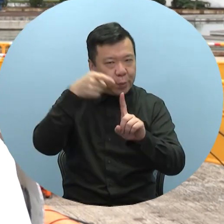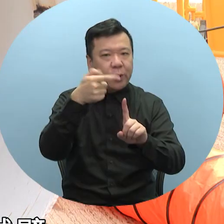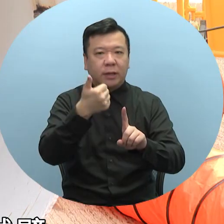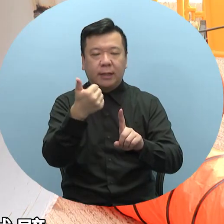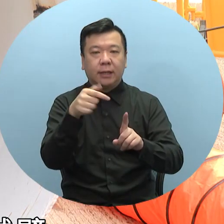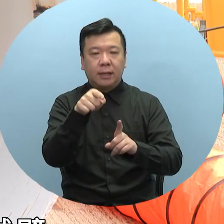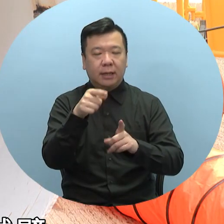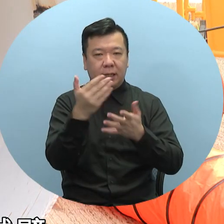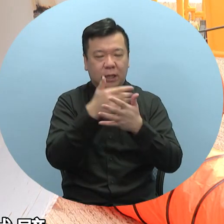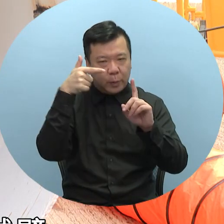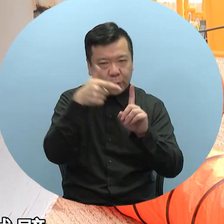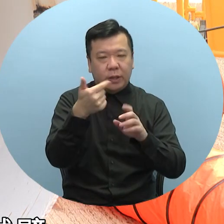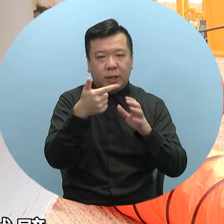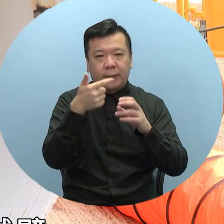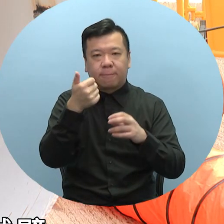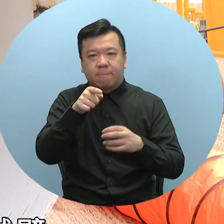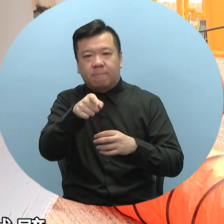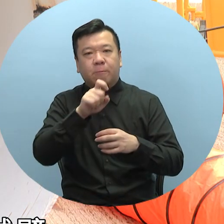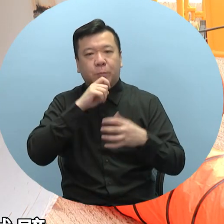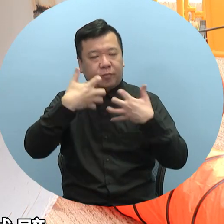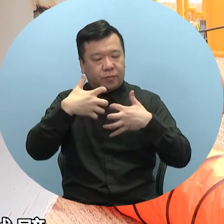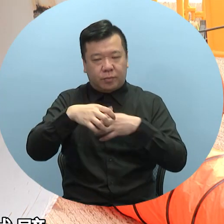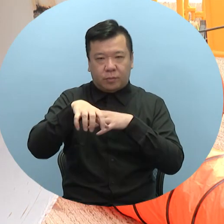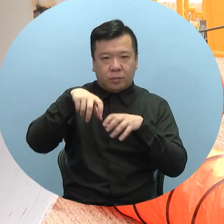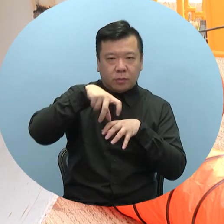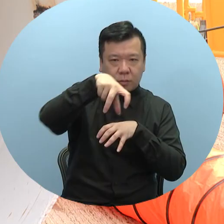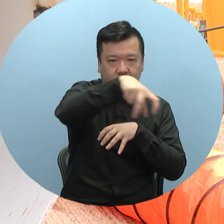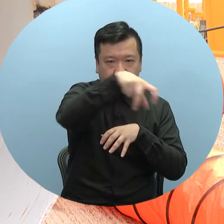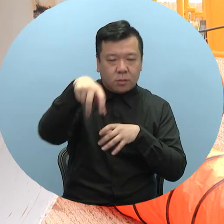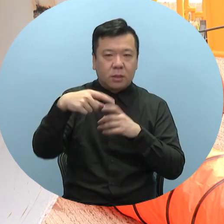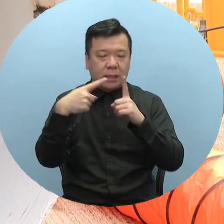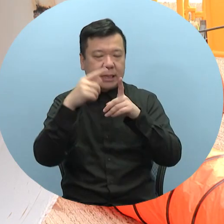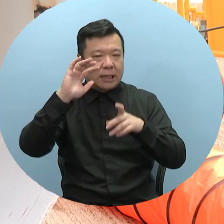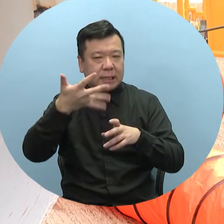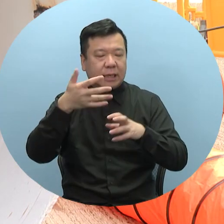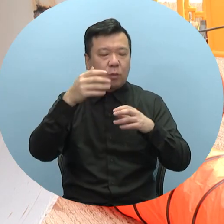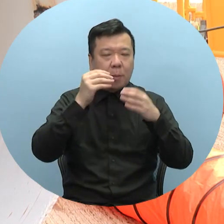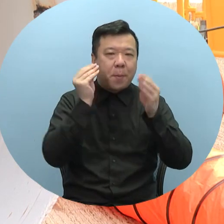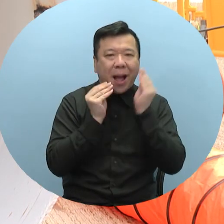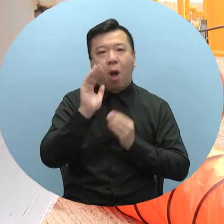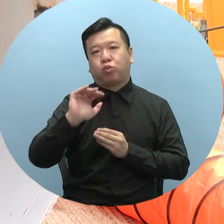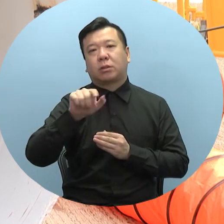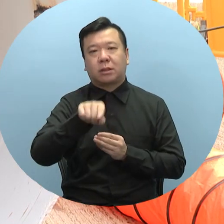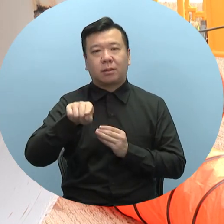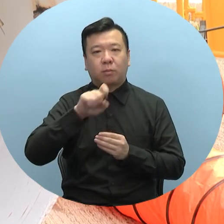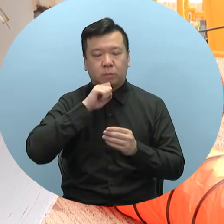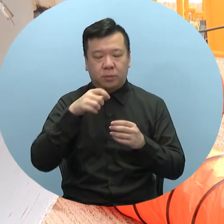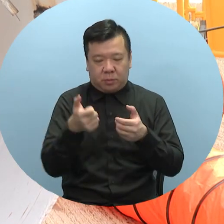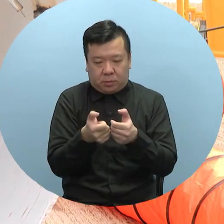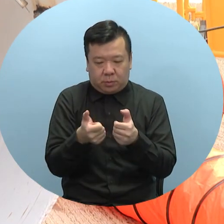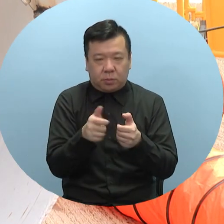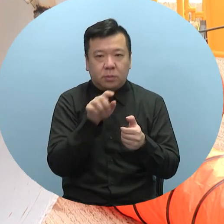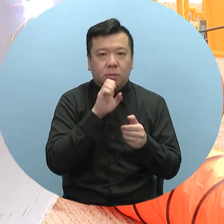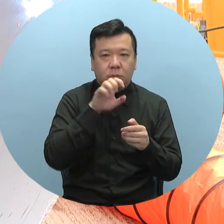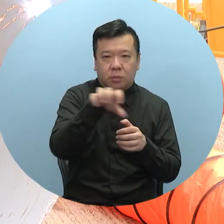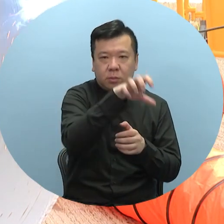準嘅。智管焊係配備呢個靈活嘅機械臂，可以模擬人手嘅操作。同時設有呢個遙控功